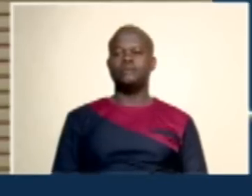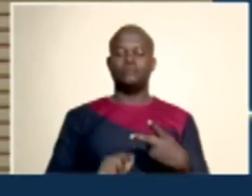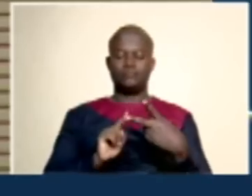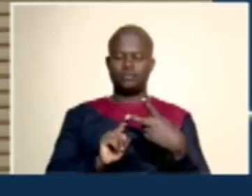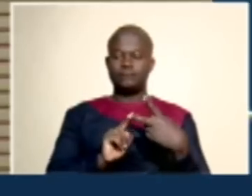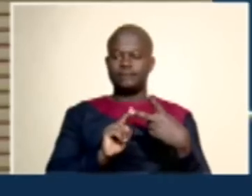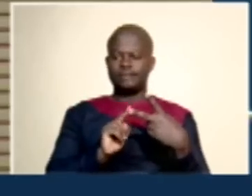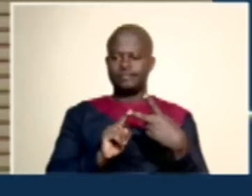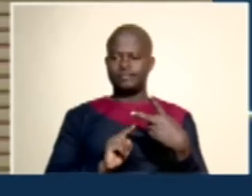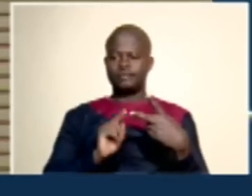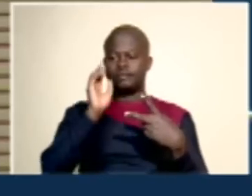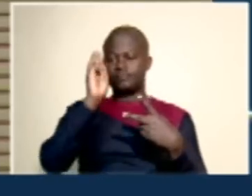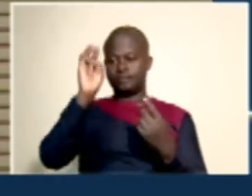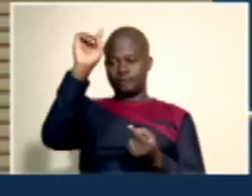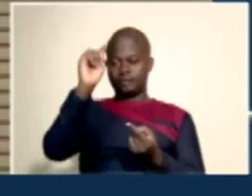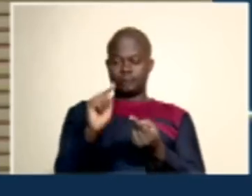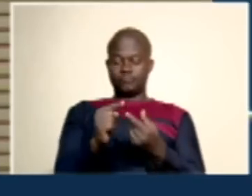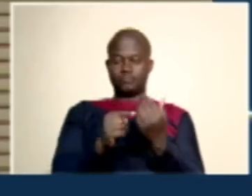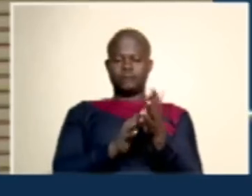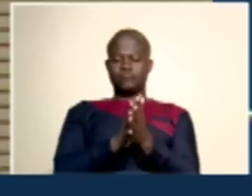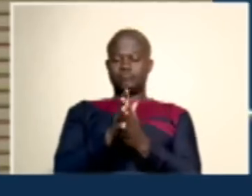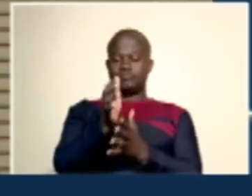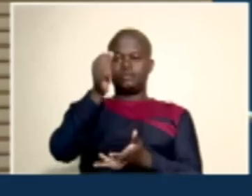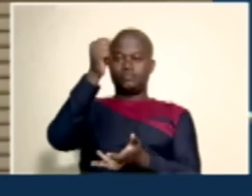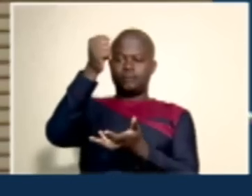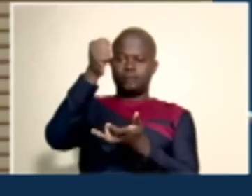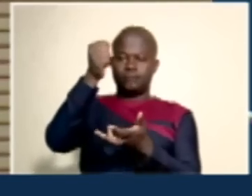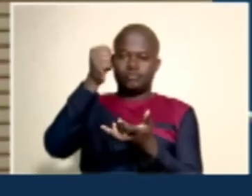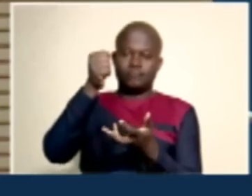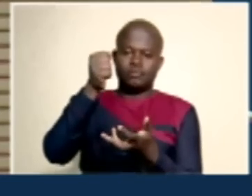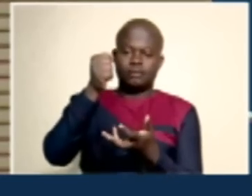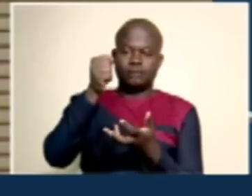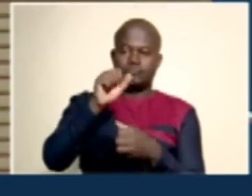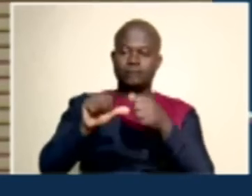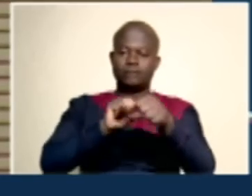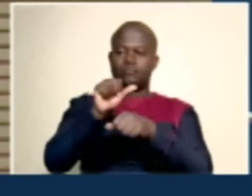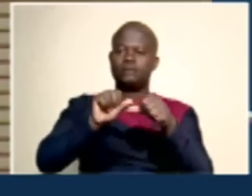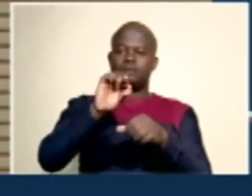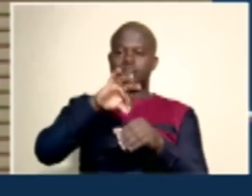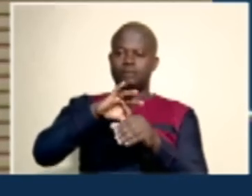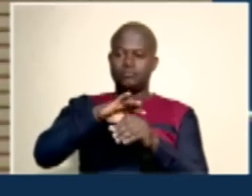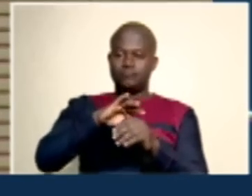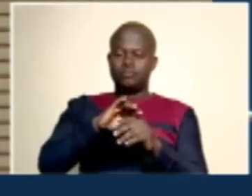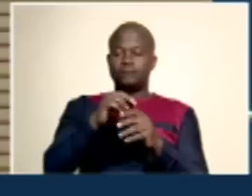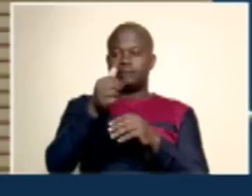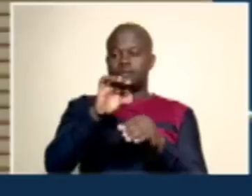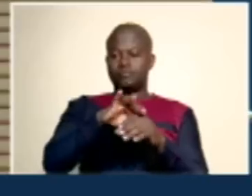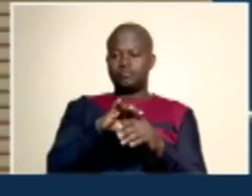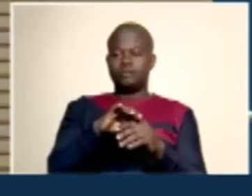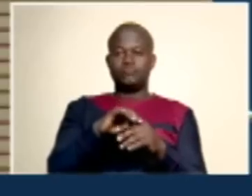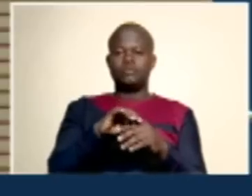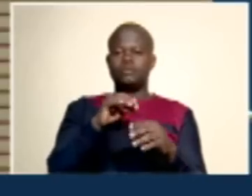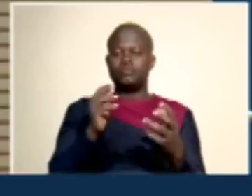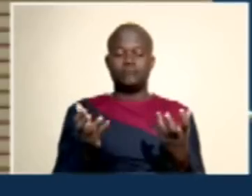ikindi nuko bizagabanya ibijya ku ngengo y'imari ku byerekeye amatora aya matora